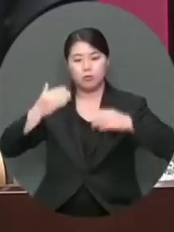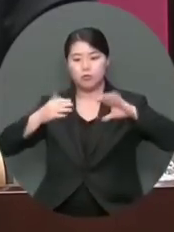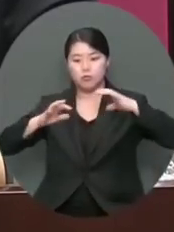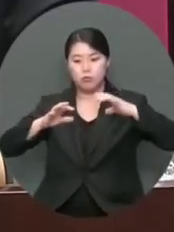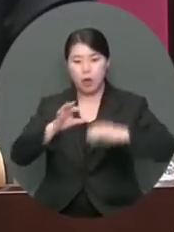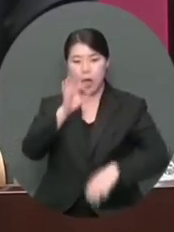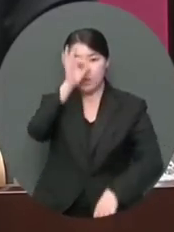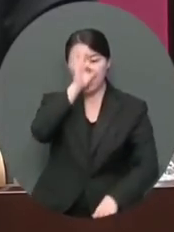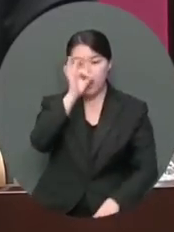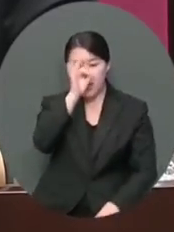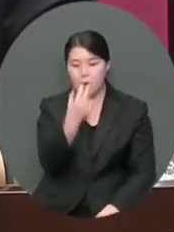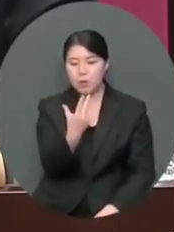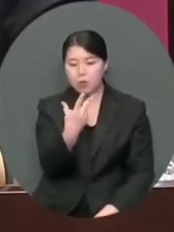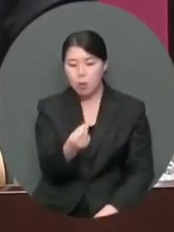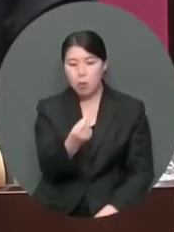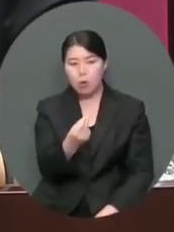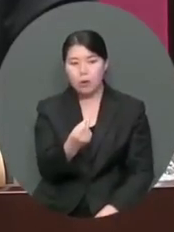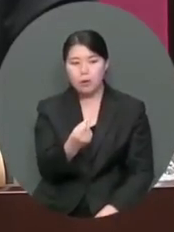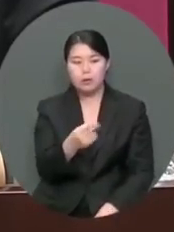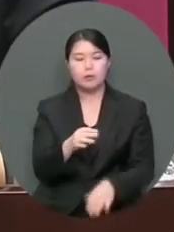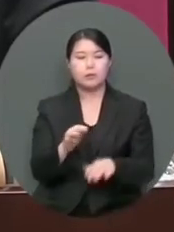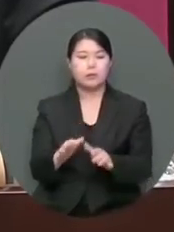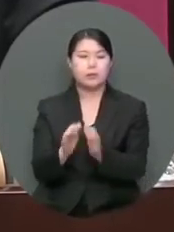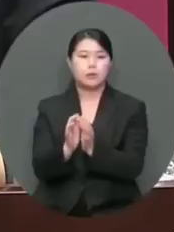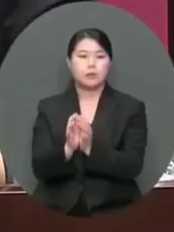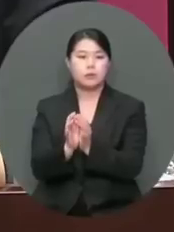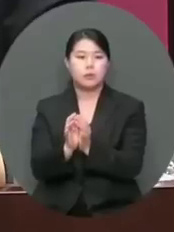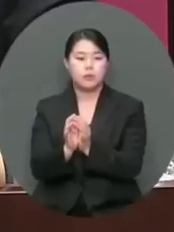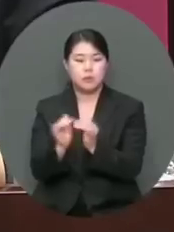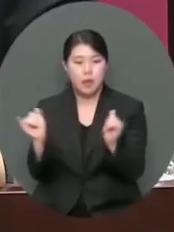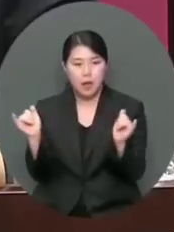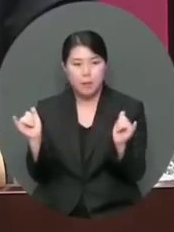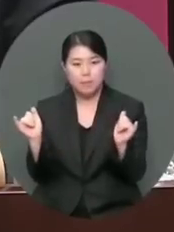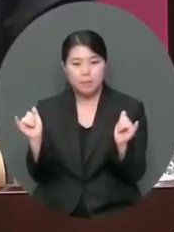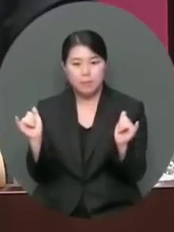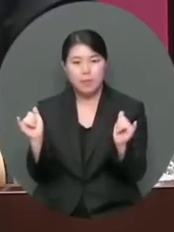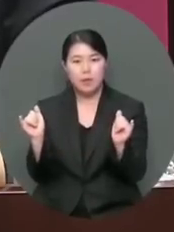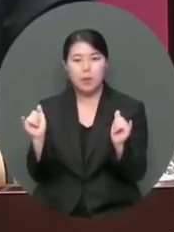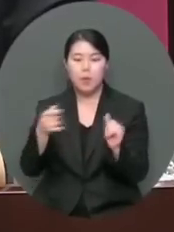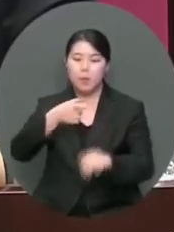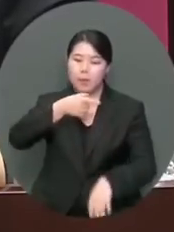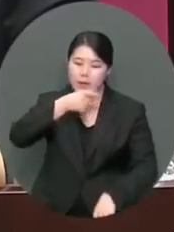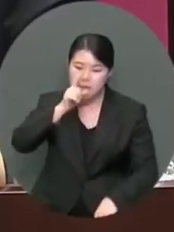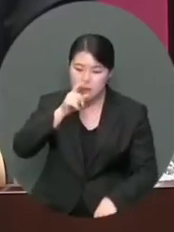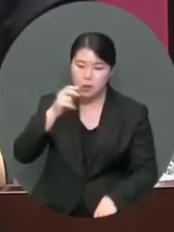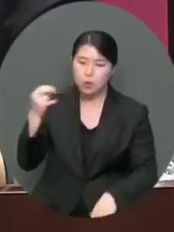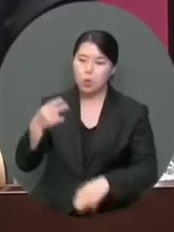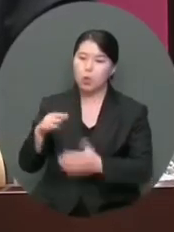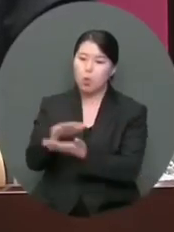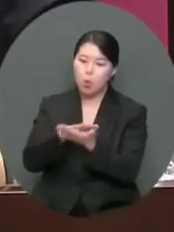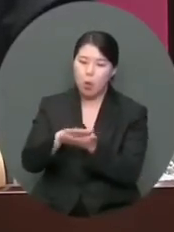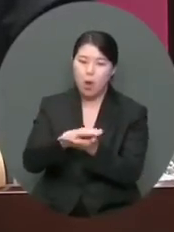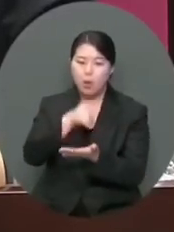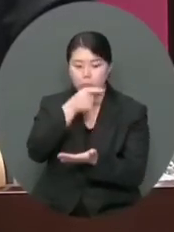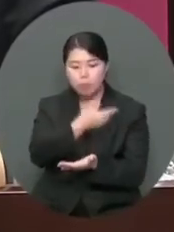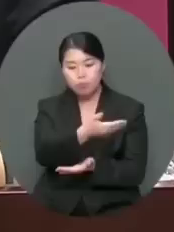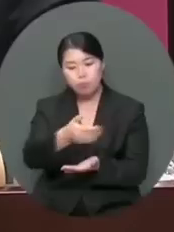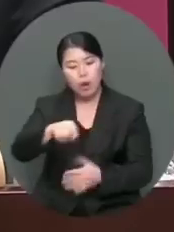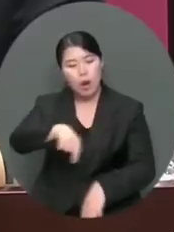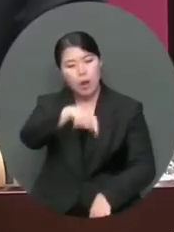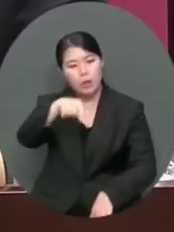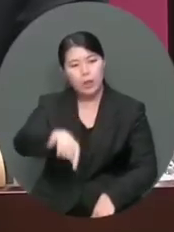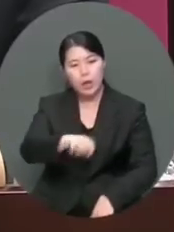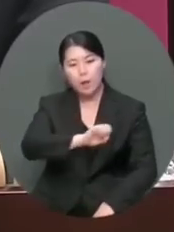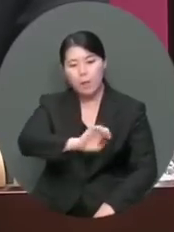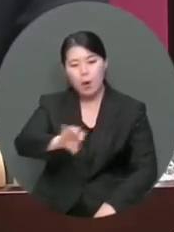돼지 분뇨를 사람들이 들어가거나 마시는 그런 강물에다가